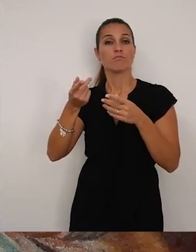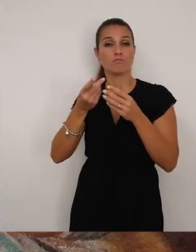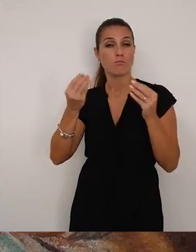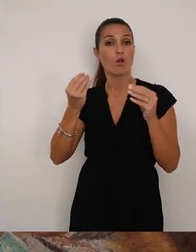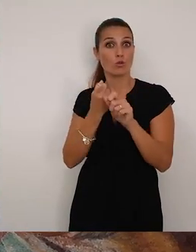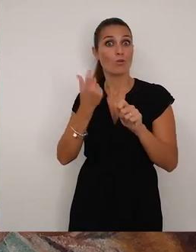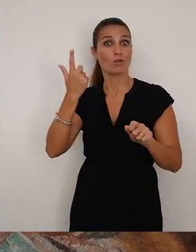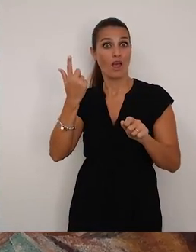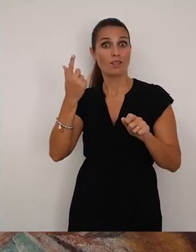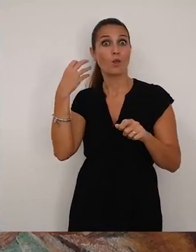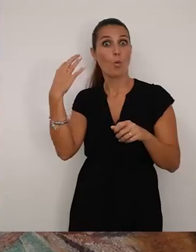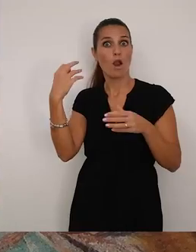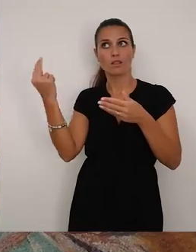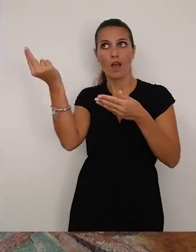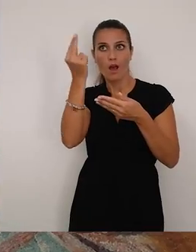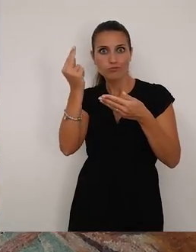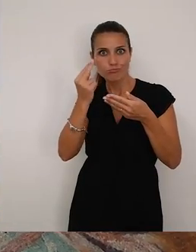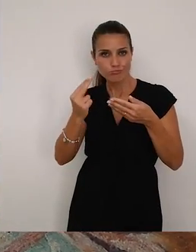qualità e maestria.